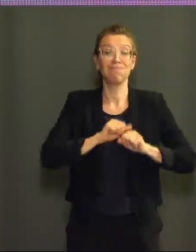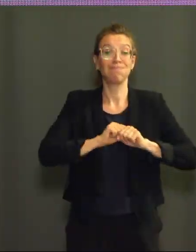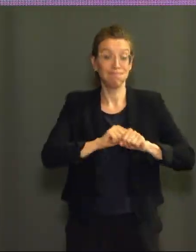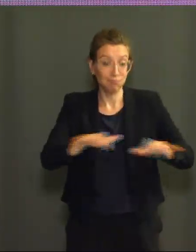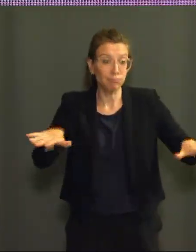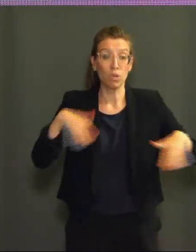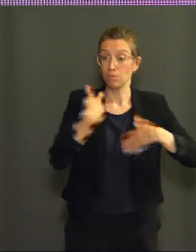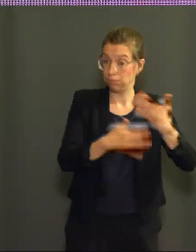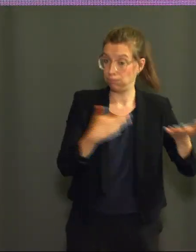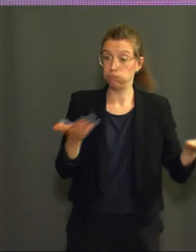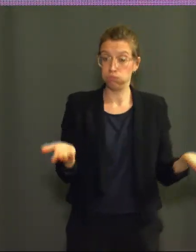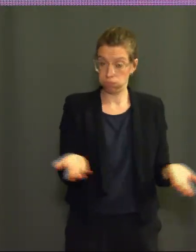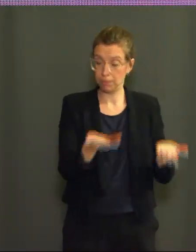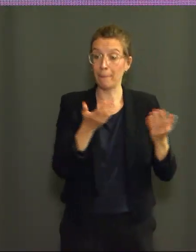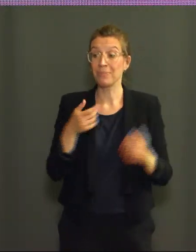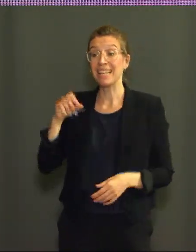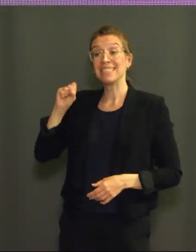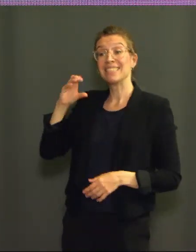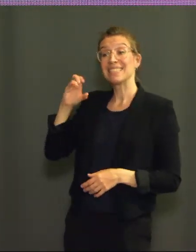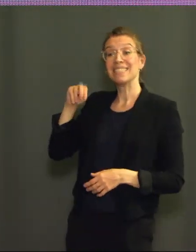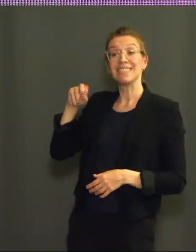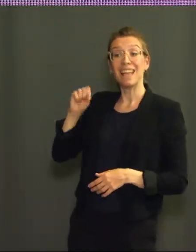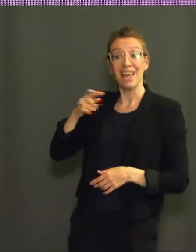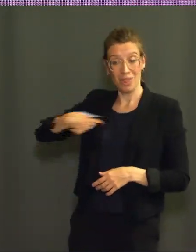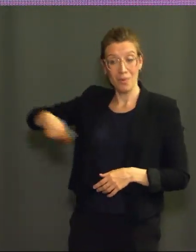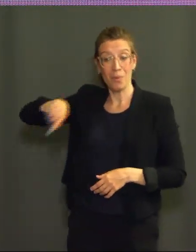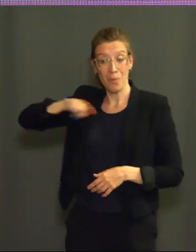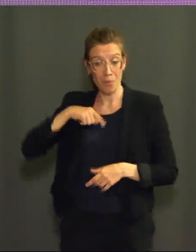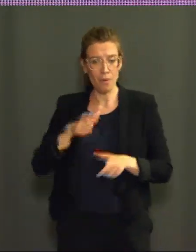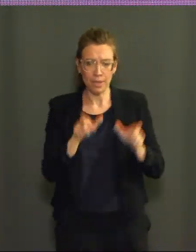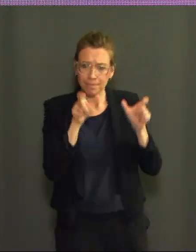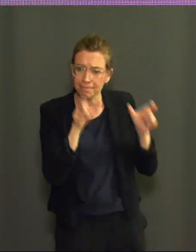zich voordoen bij volledig gevaccineerde personen.